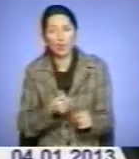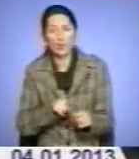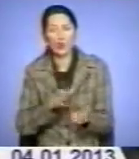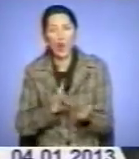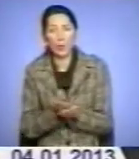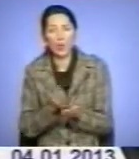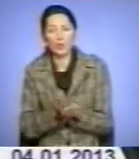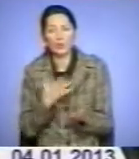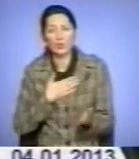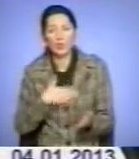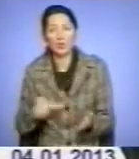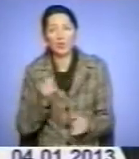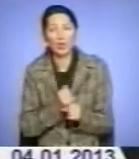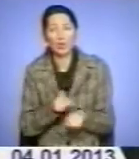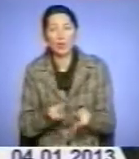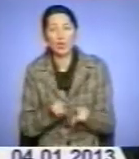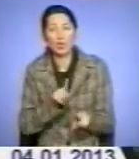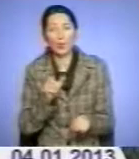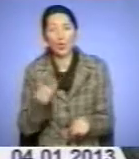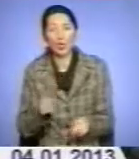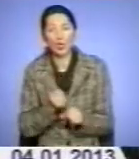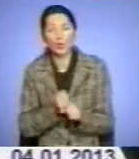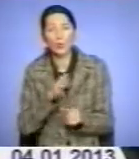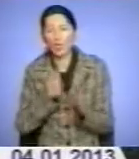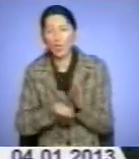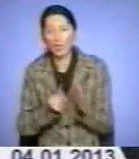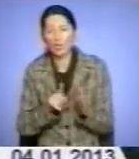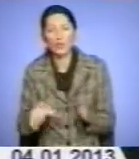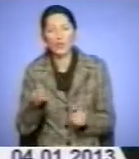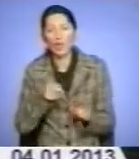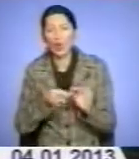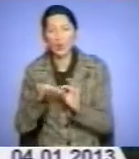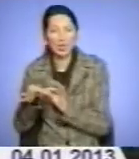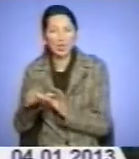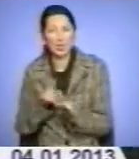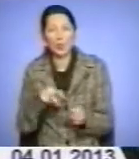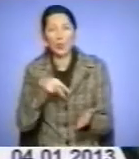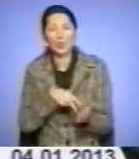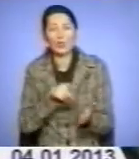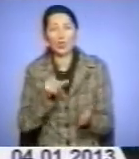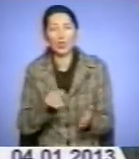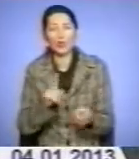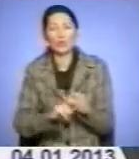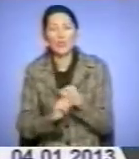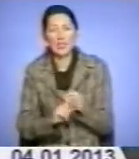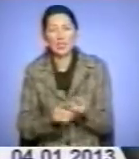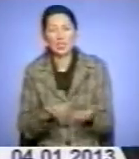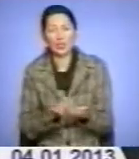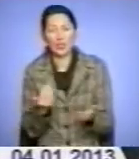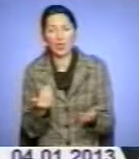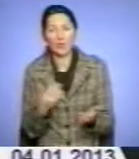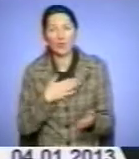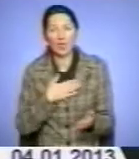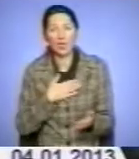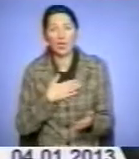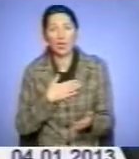щоб людині зробити гірше, щоб все ускладнити, щоб поставити в людину в залежність від